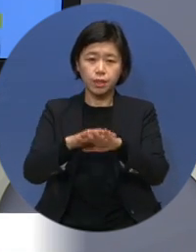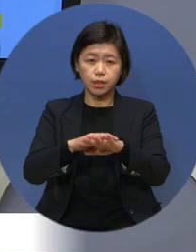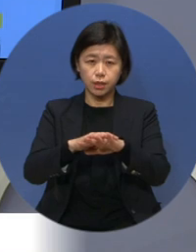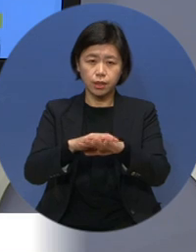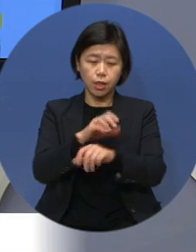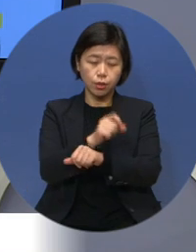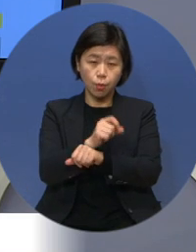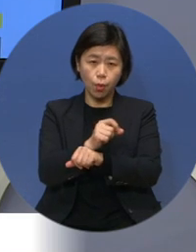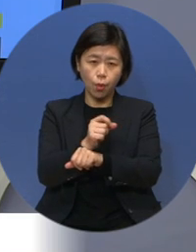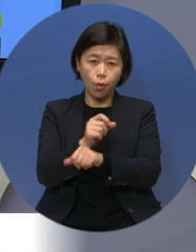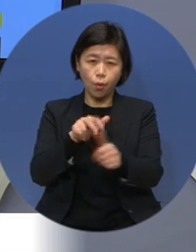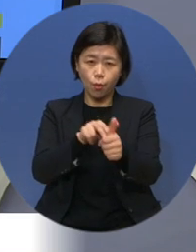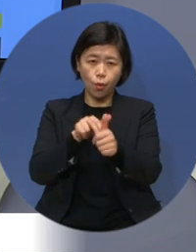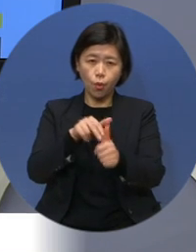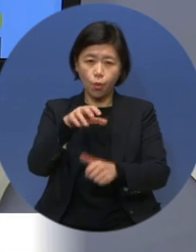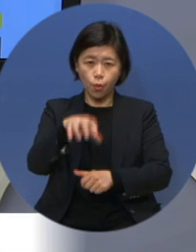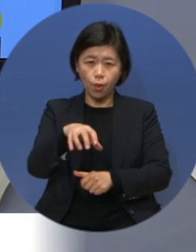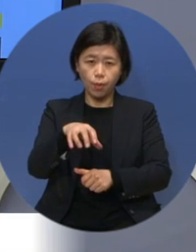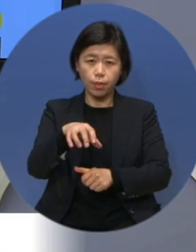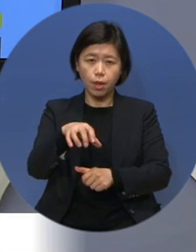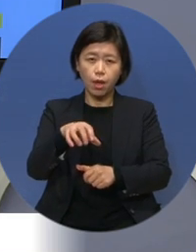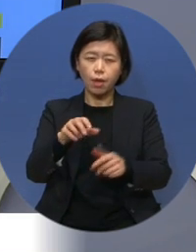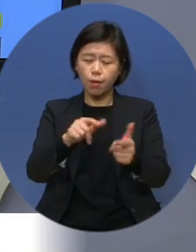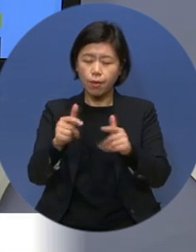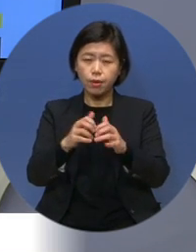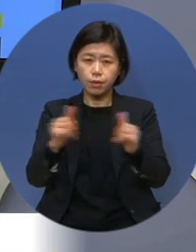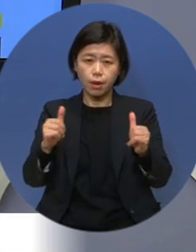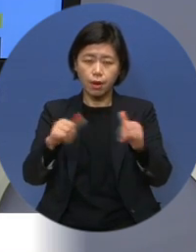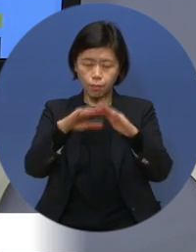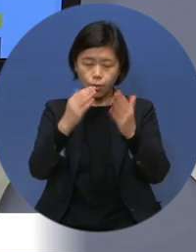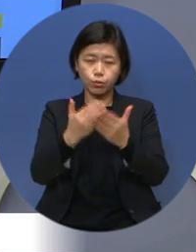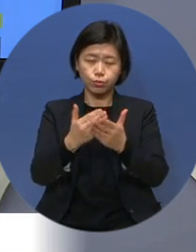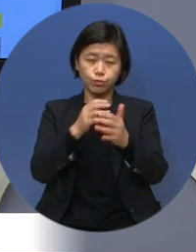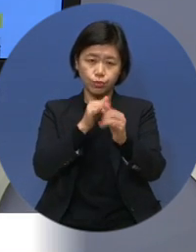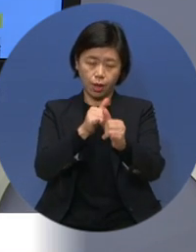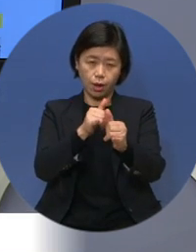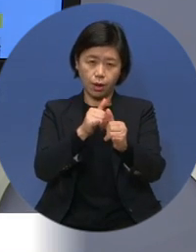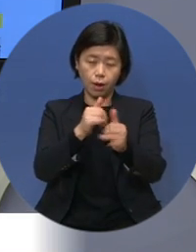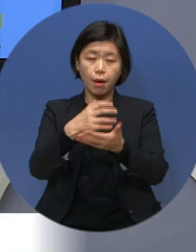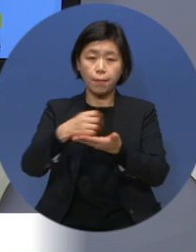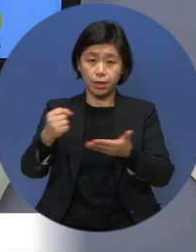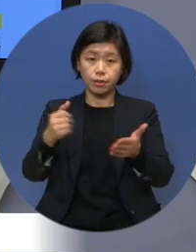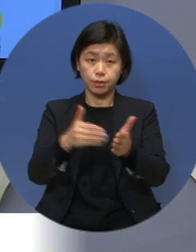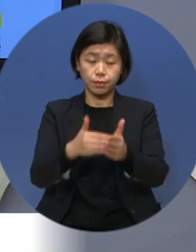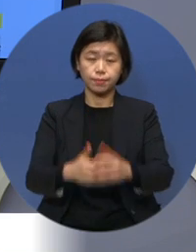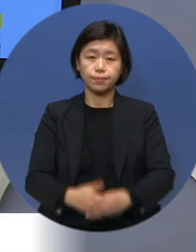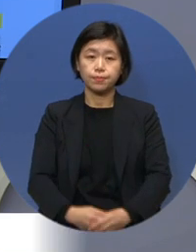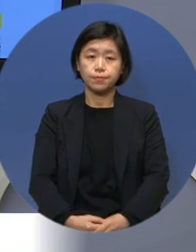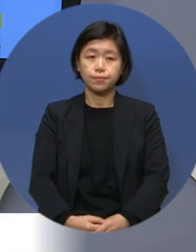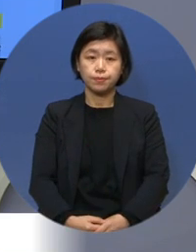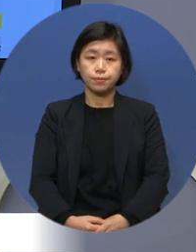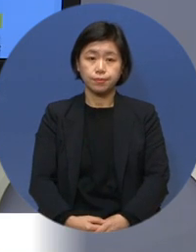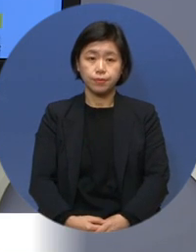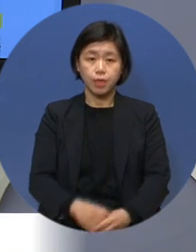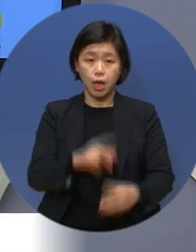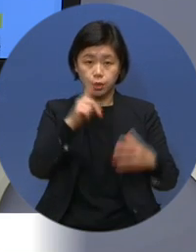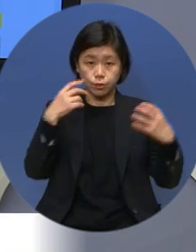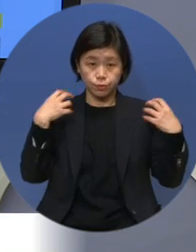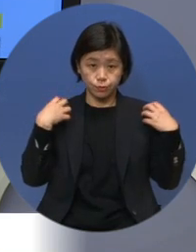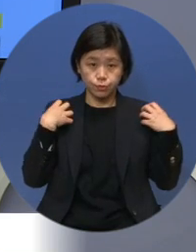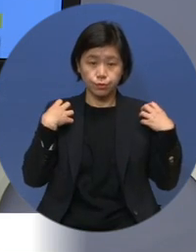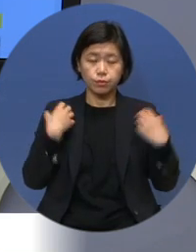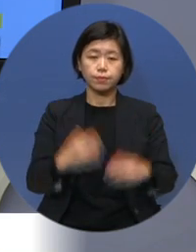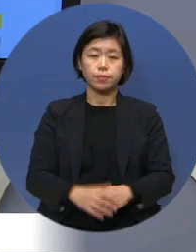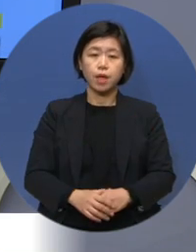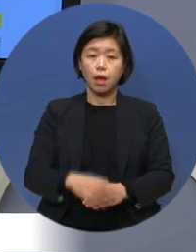주무관이 전자 발전 유공자로 문체부 장관 표창을 받았습니다 문체부는 전자